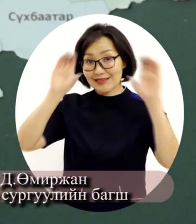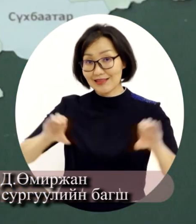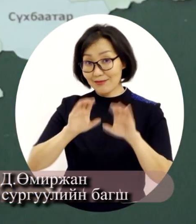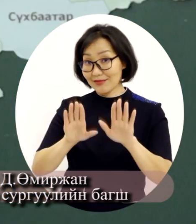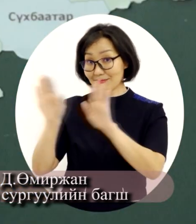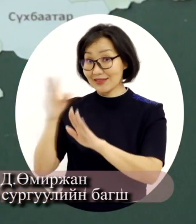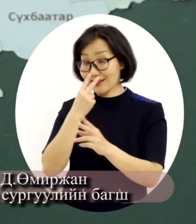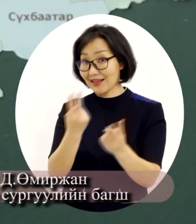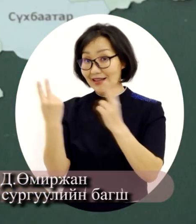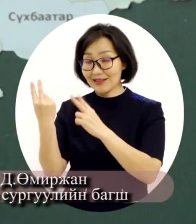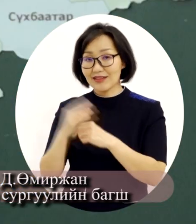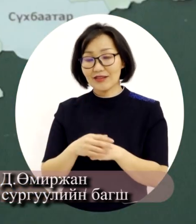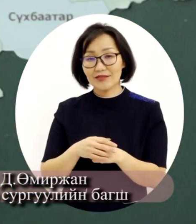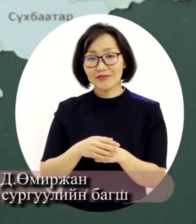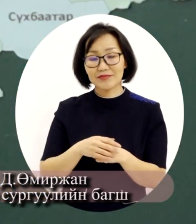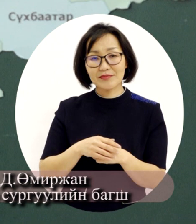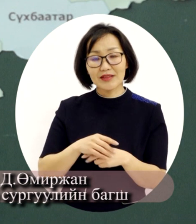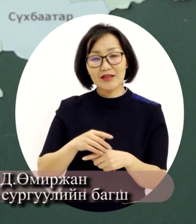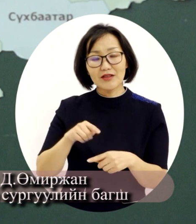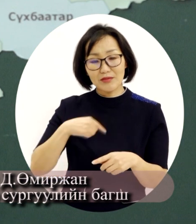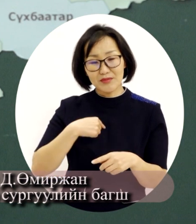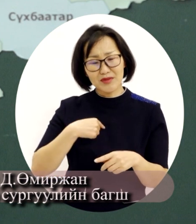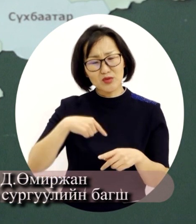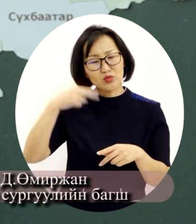Еліміздің қай жерлерінде қандай ескерткіш бар екенін біліп